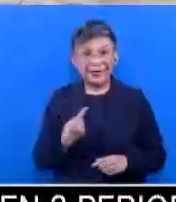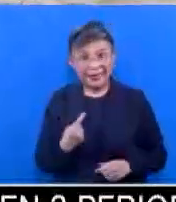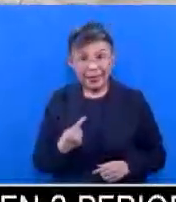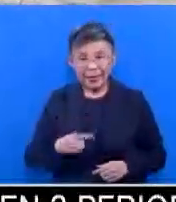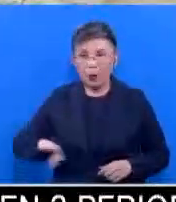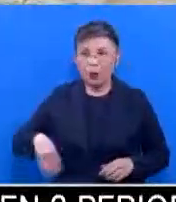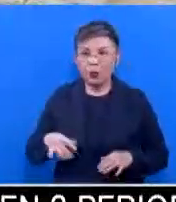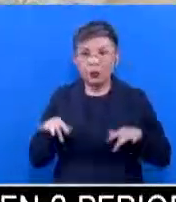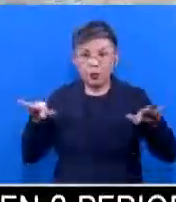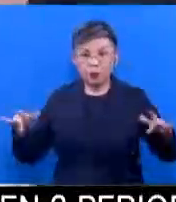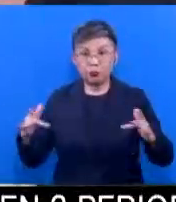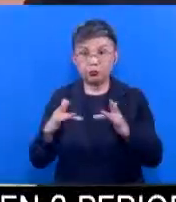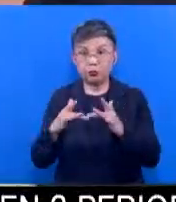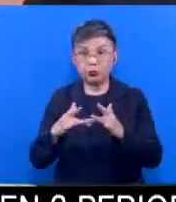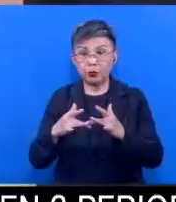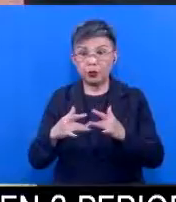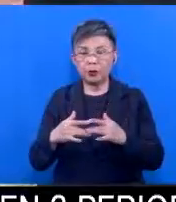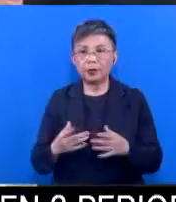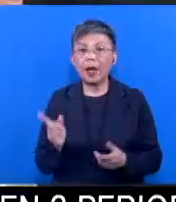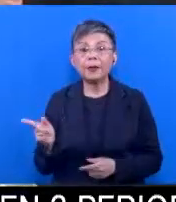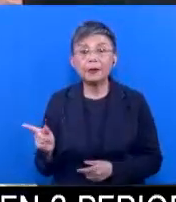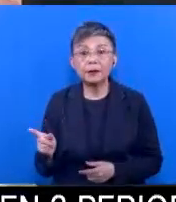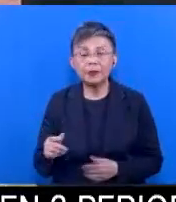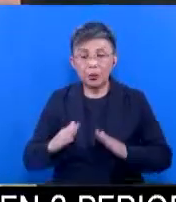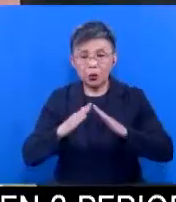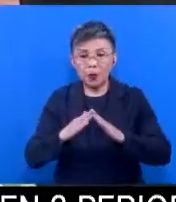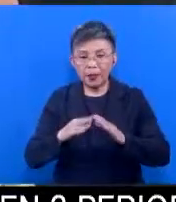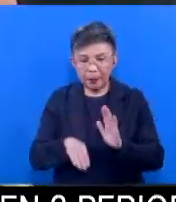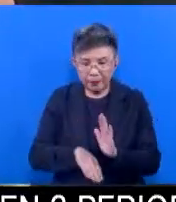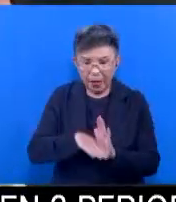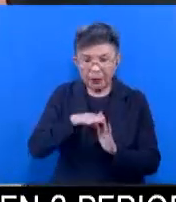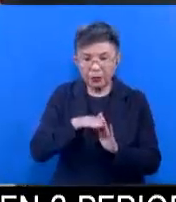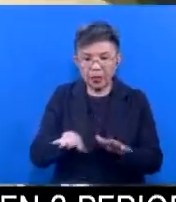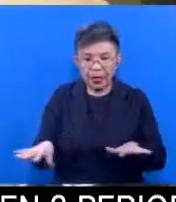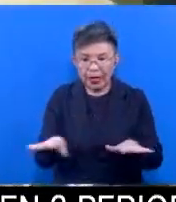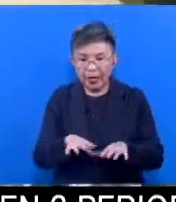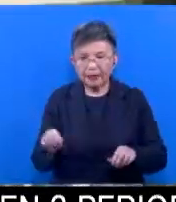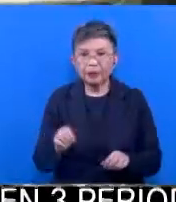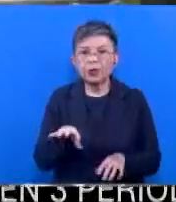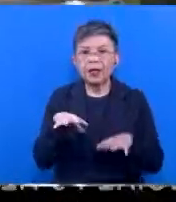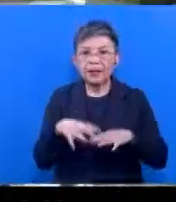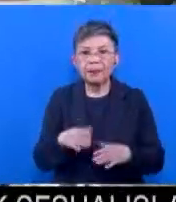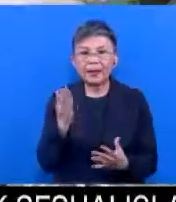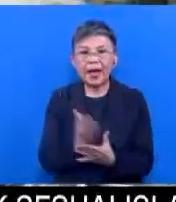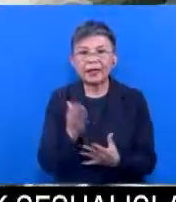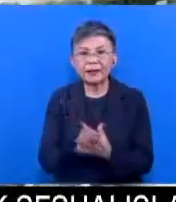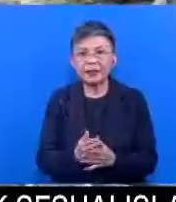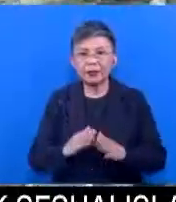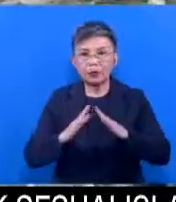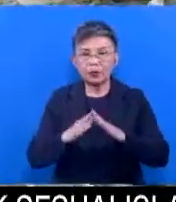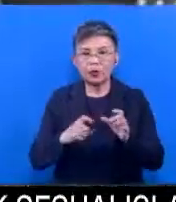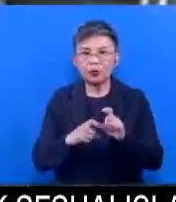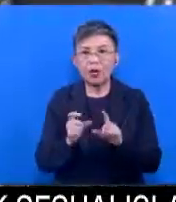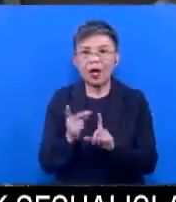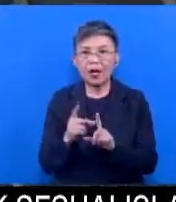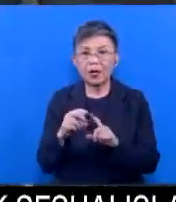mendadak viral di media sosial. Alasannya, rumah dianggap dibangun di atas lahan yang biasanya dijadikan akses rumah keluarga Soeharto